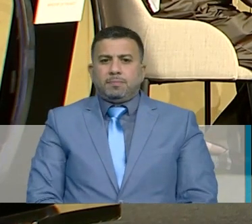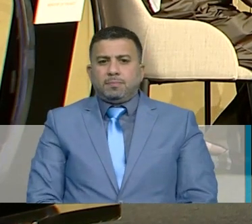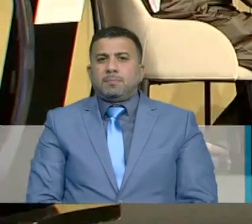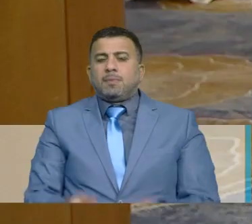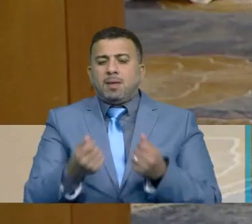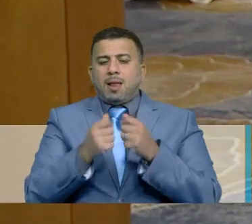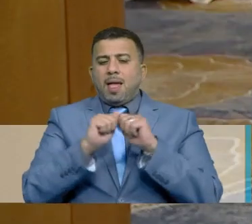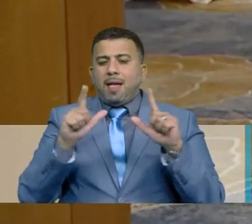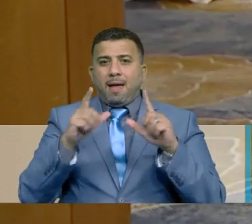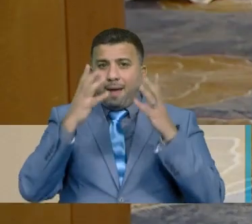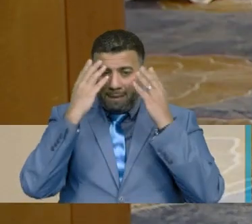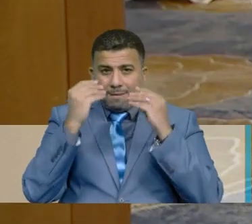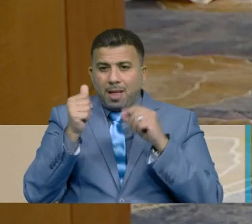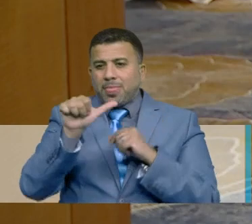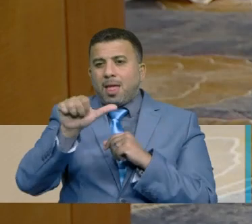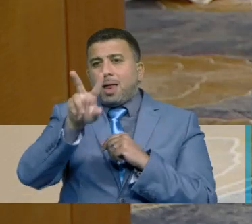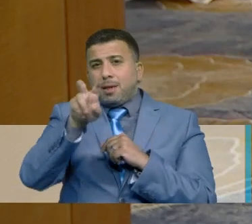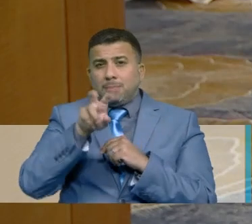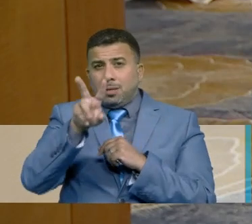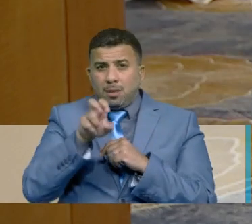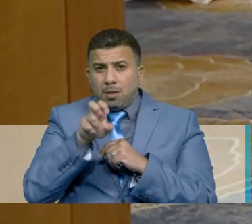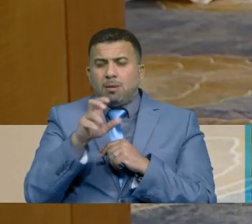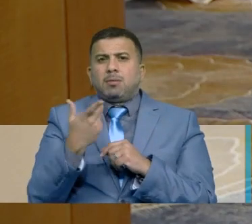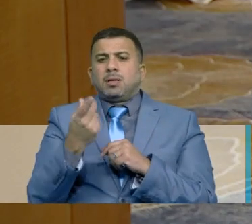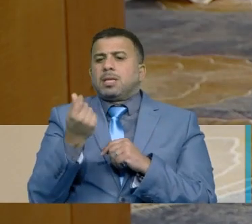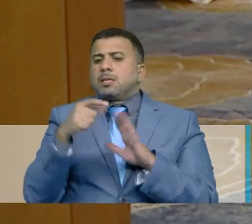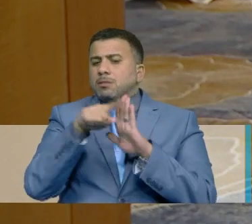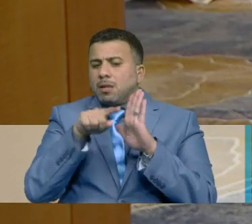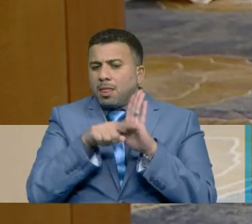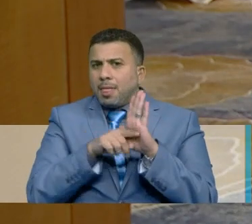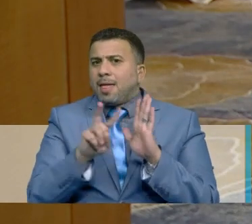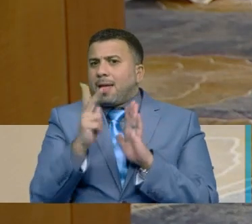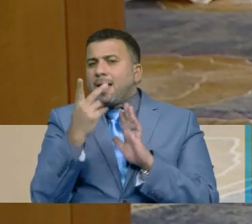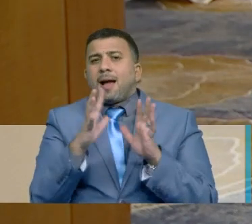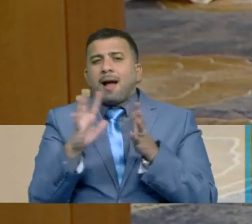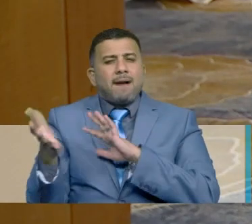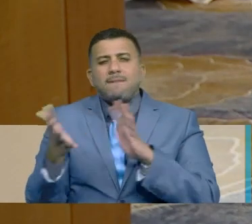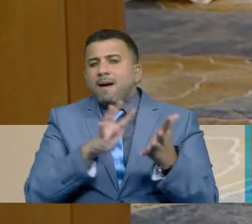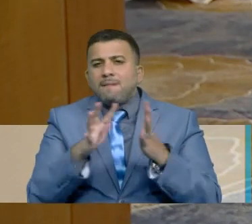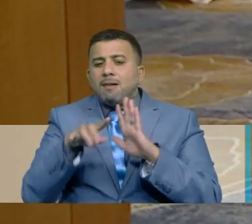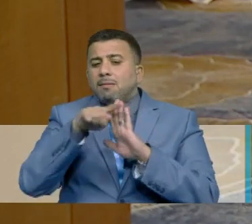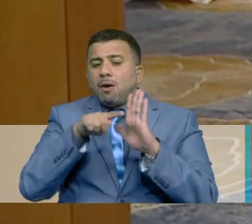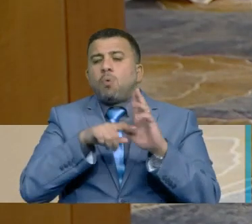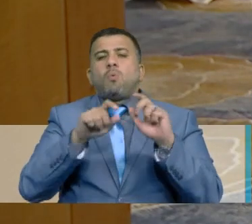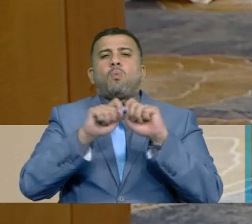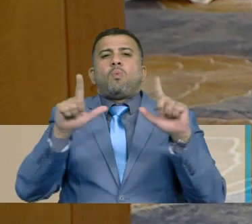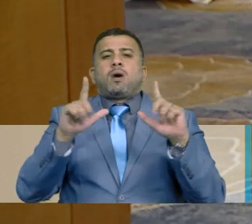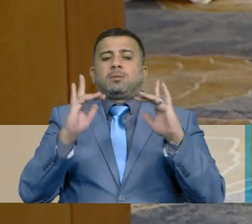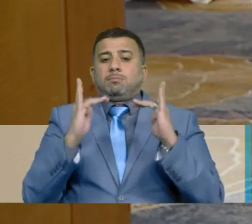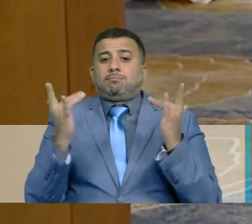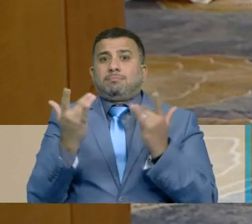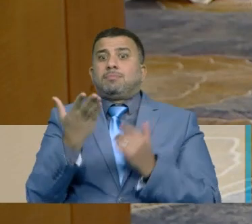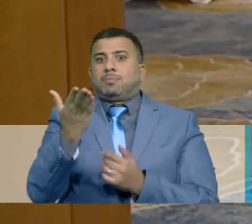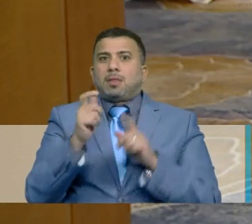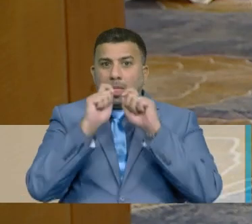الإعفاء الضريبي والمجموعات الضريبية والتسعير التحويلي أبرز موضوعات الجلسة الثانية